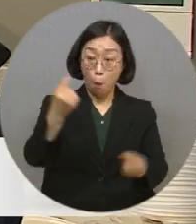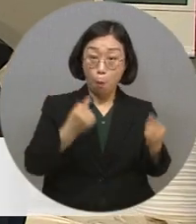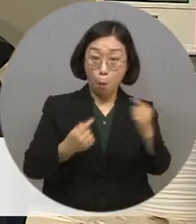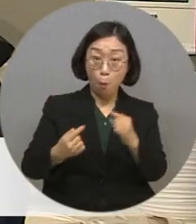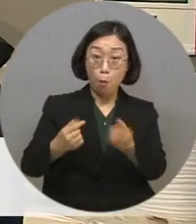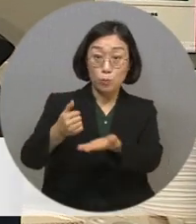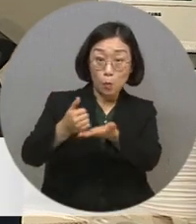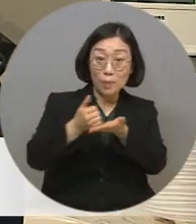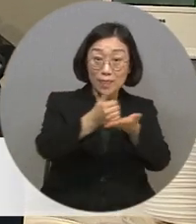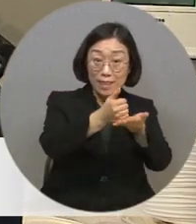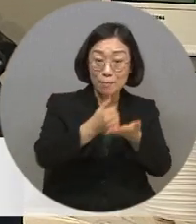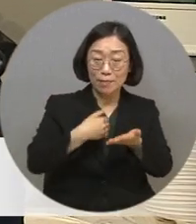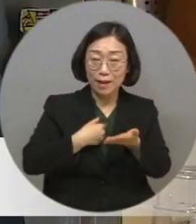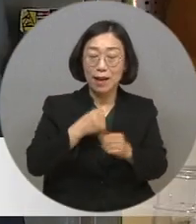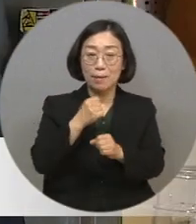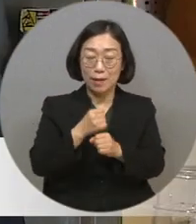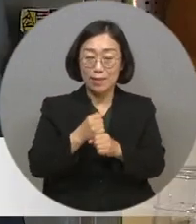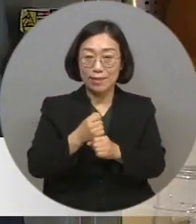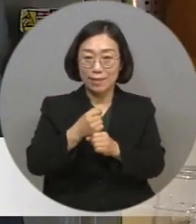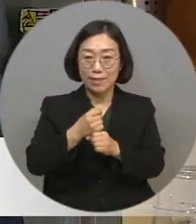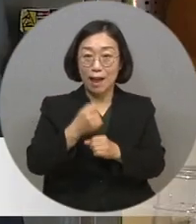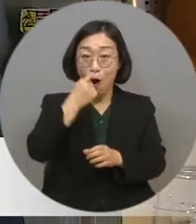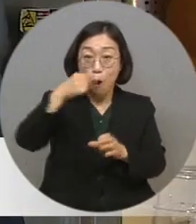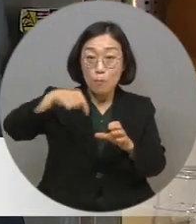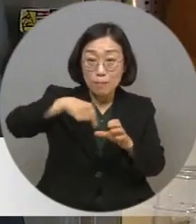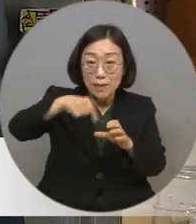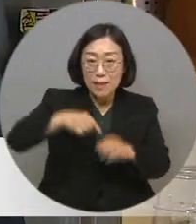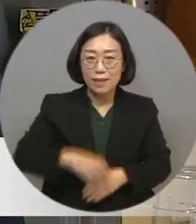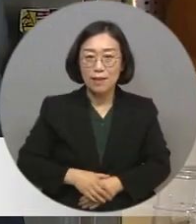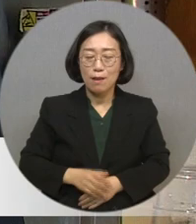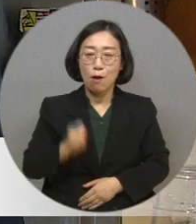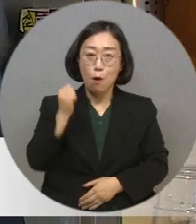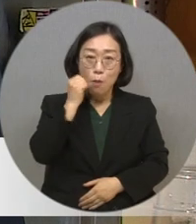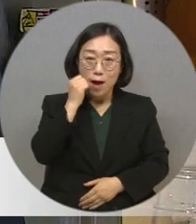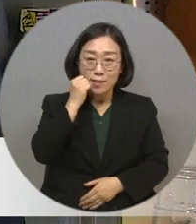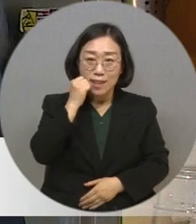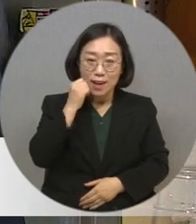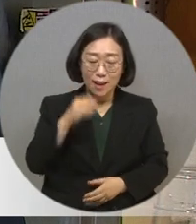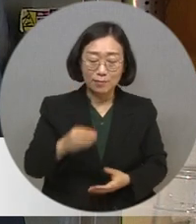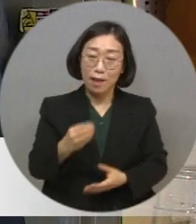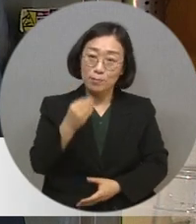손님들이 제가 만든 커피나 쿠키를